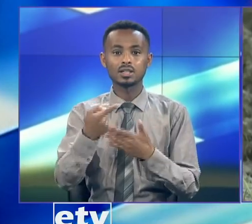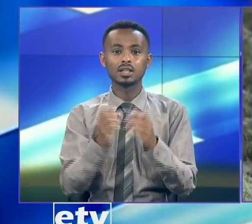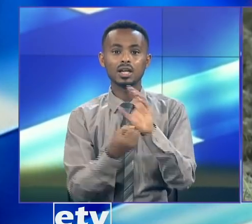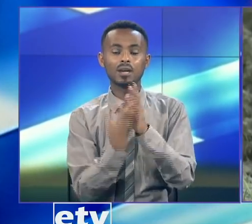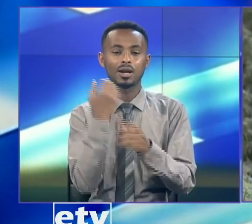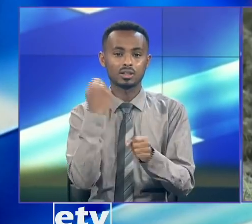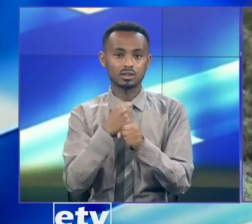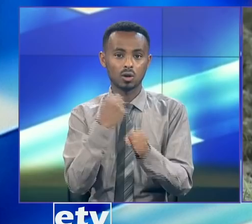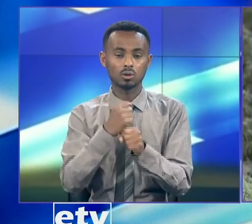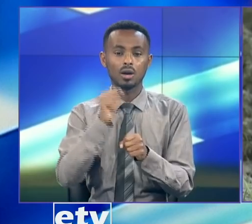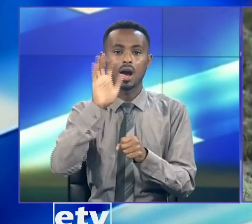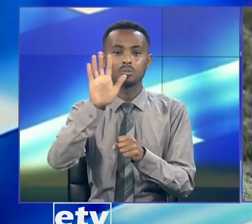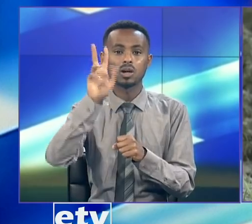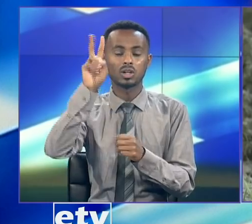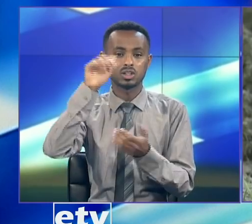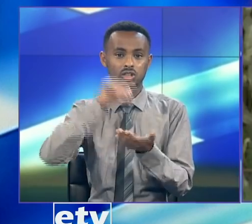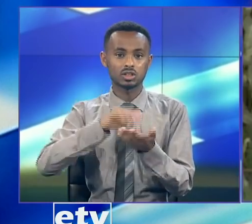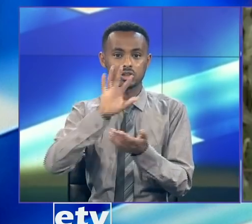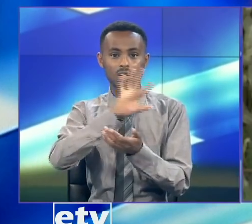የልማት ስራም